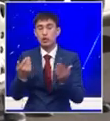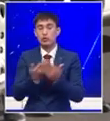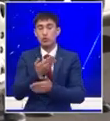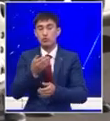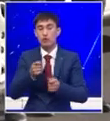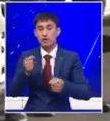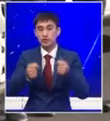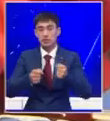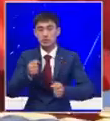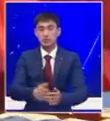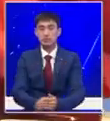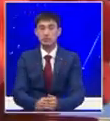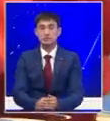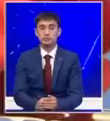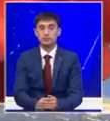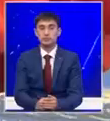служебного